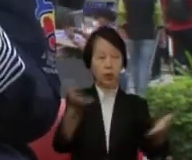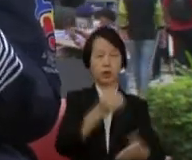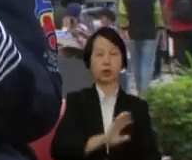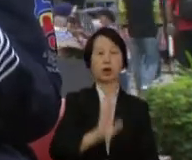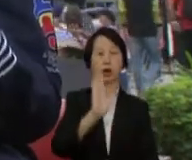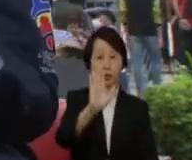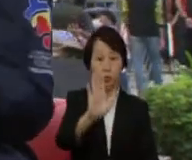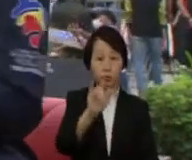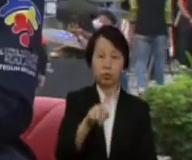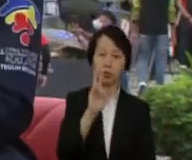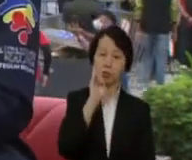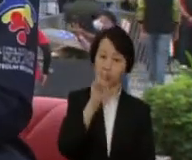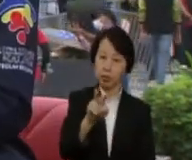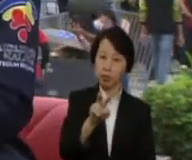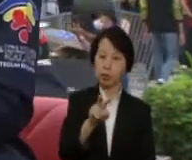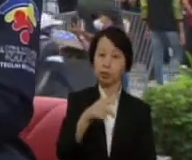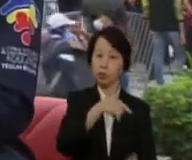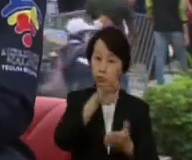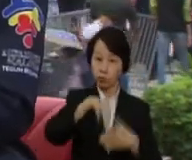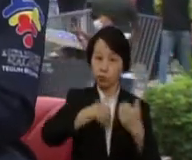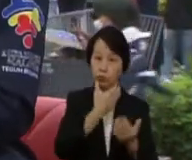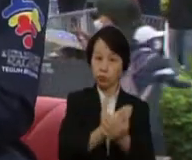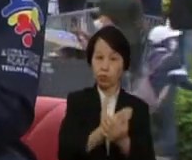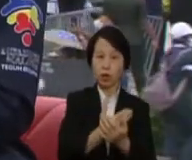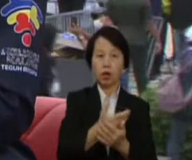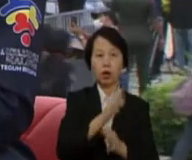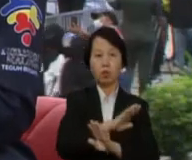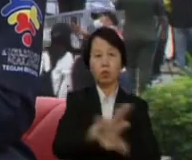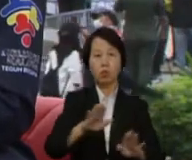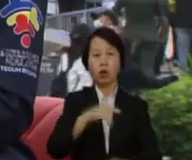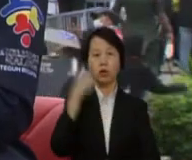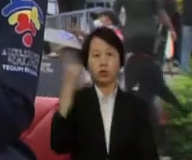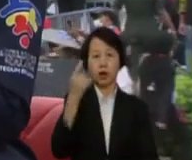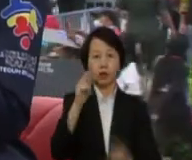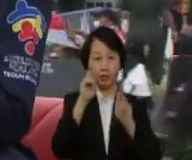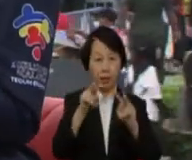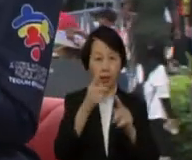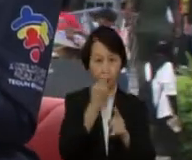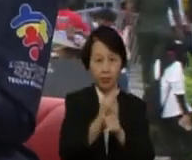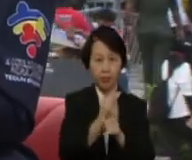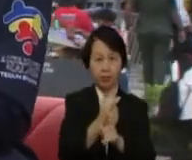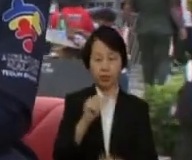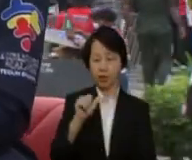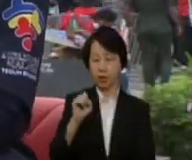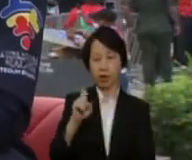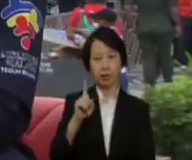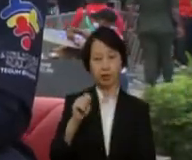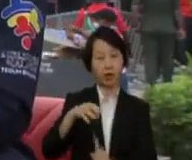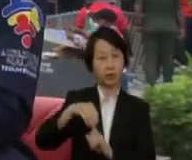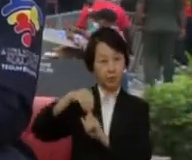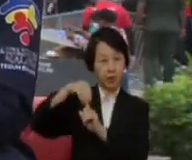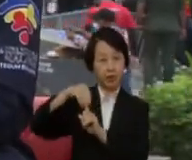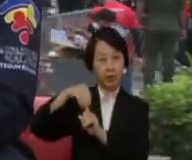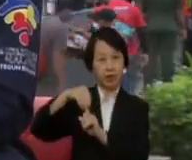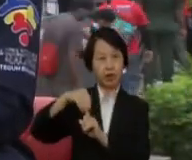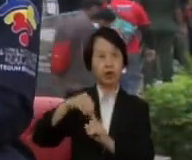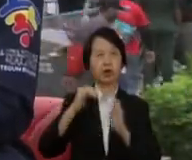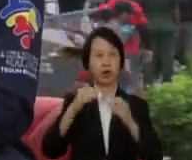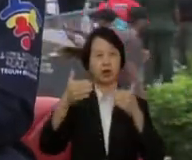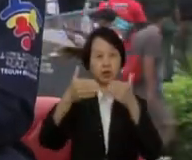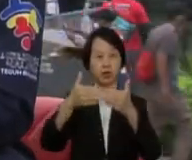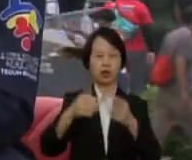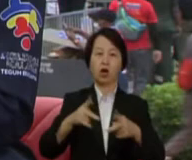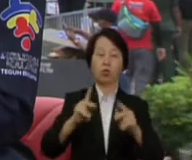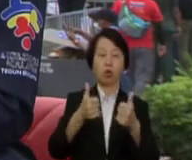anda perlu menyaksikan persembahan ini kerana bukan selalu kita dapat saksikan. Ini aset-aset lah lah terutama sekali. Dan melihat secara dekat ini merupakan